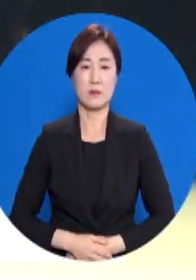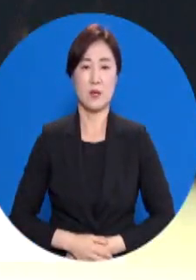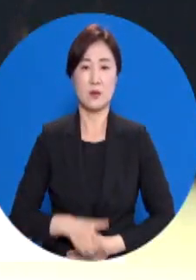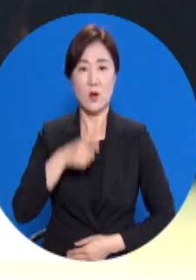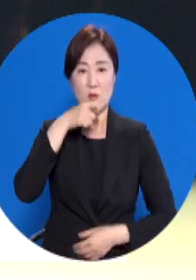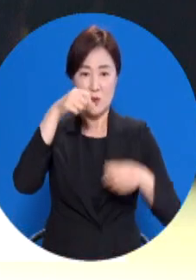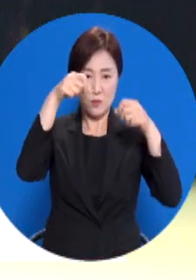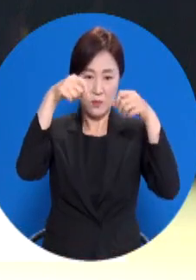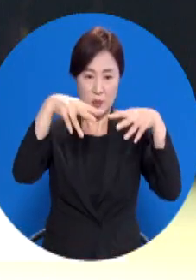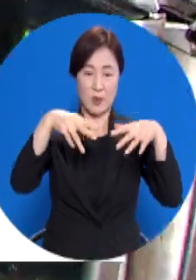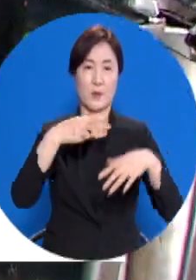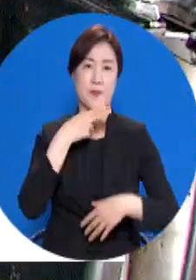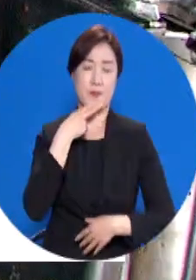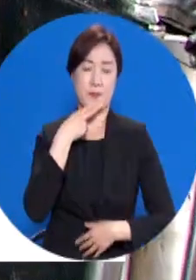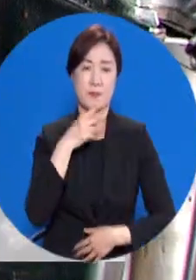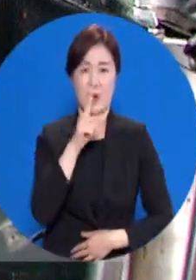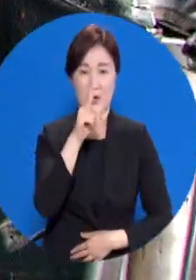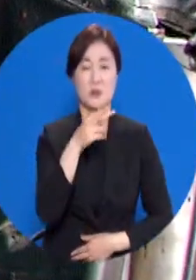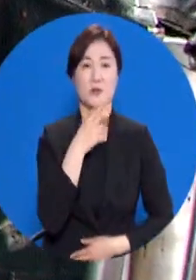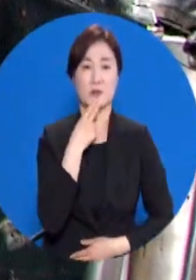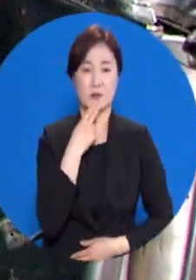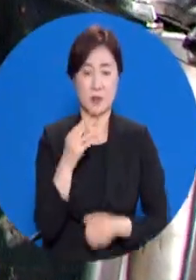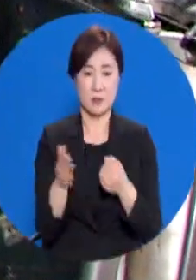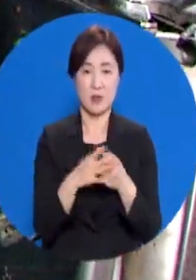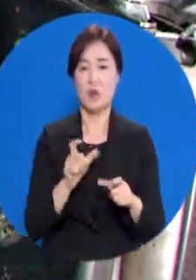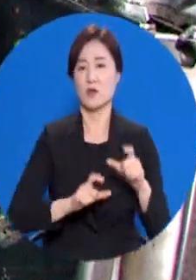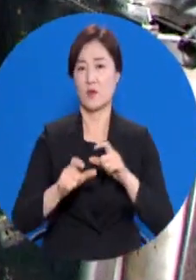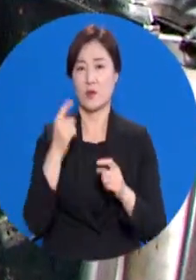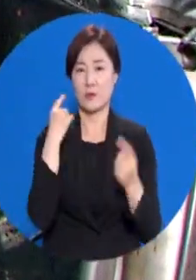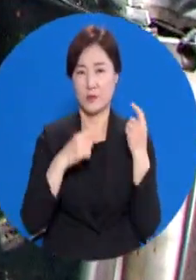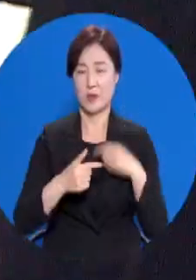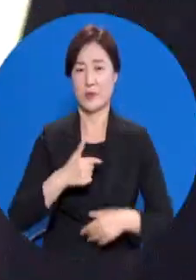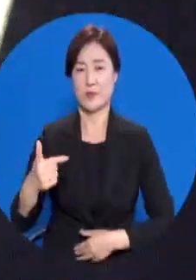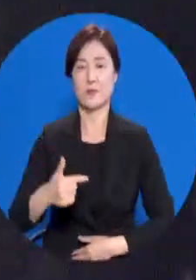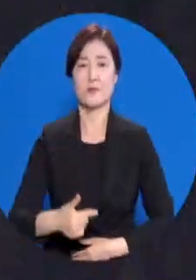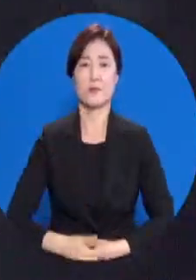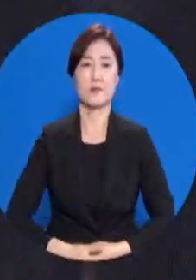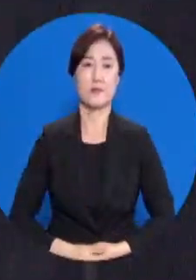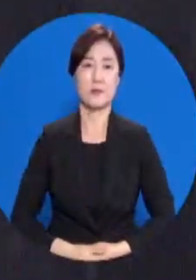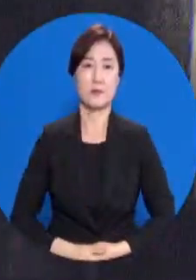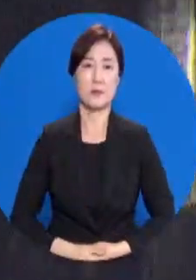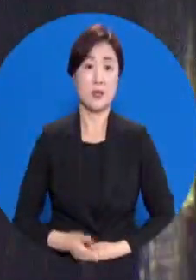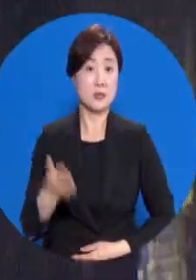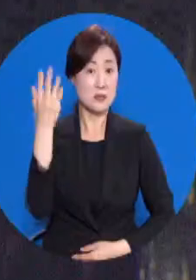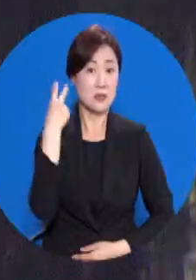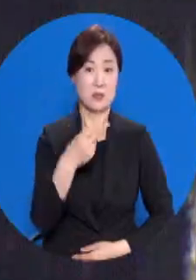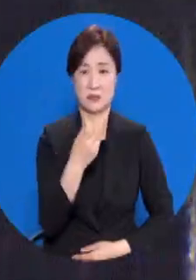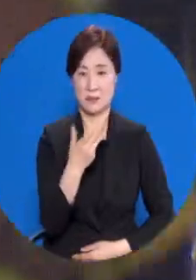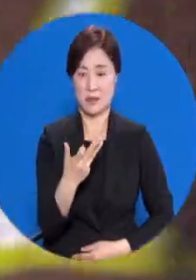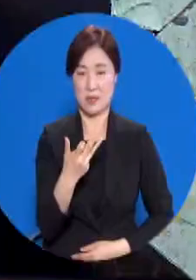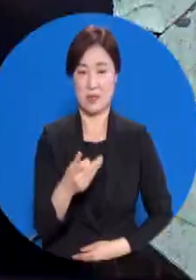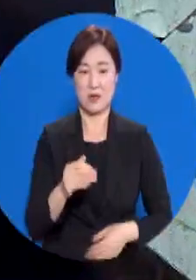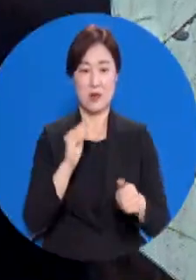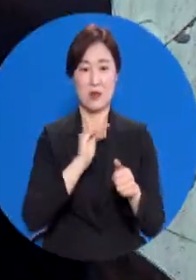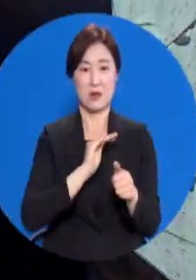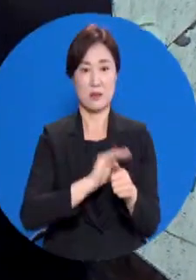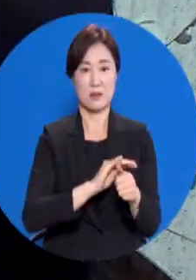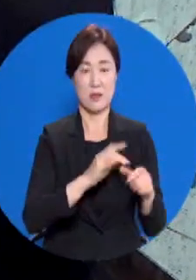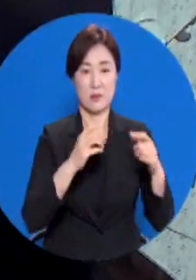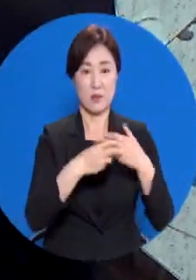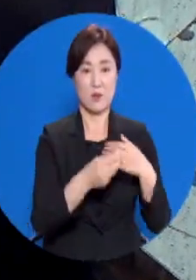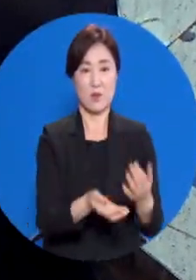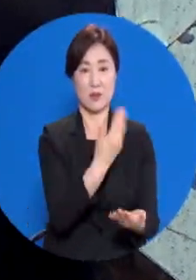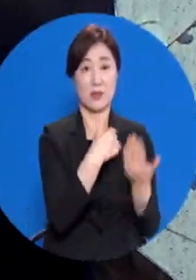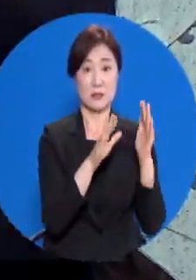스프링클러가 한 대도 설치되지 않아 피해를 키운 것으로 추정됩니다. 지난 2018년 경남 밀양의 병원 화재